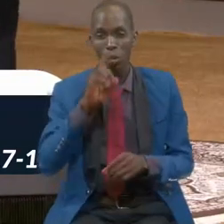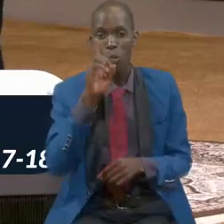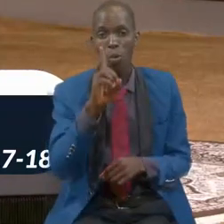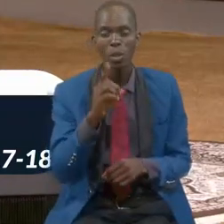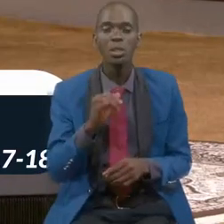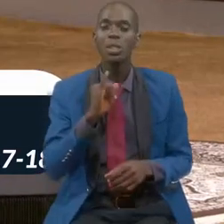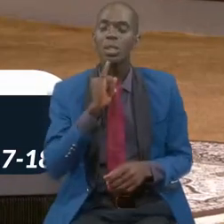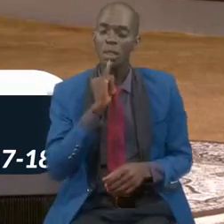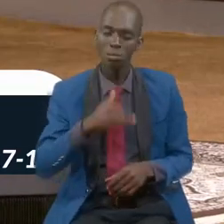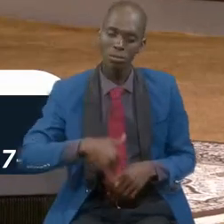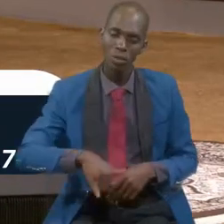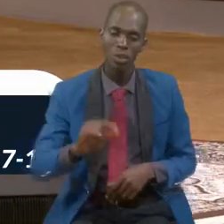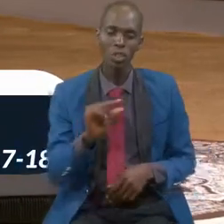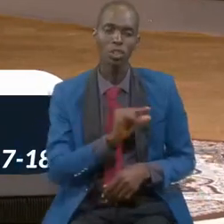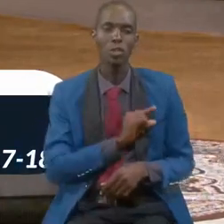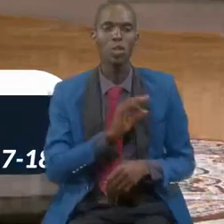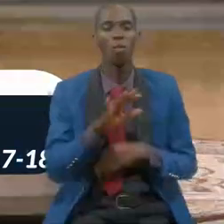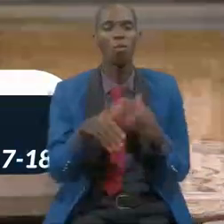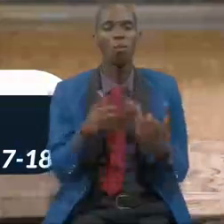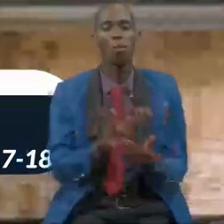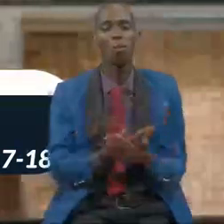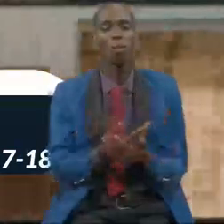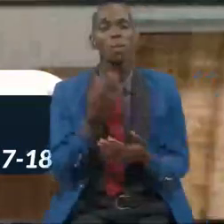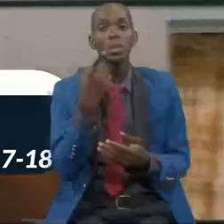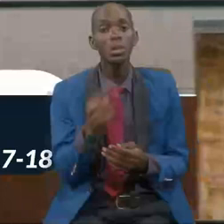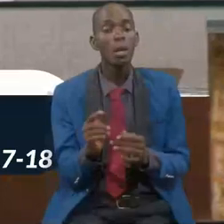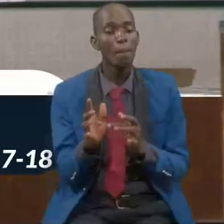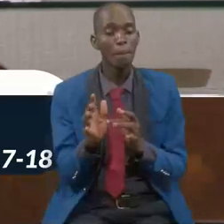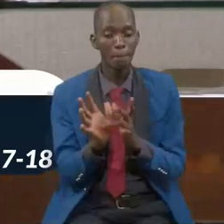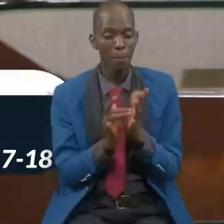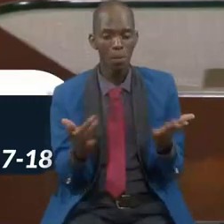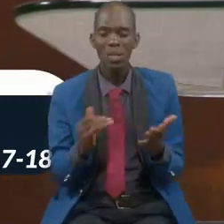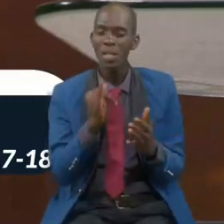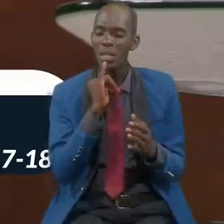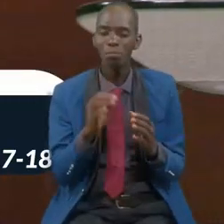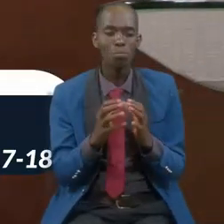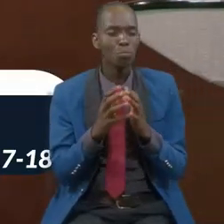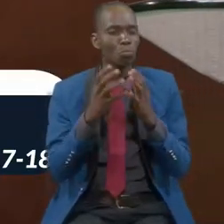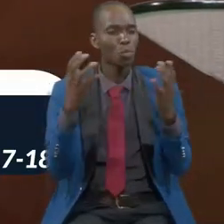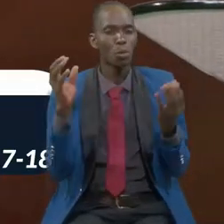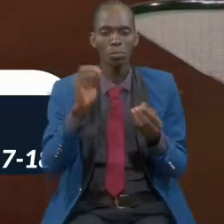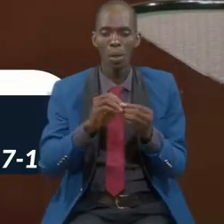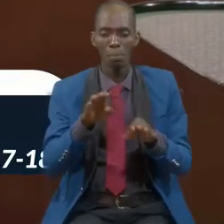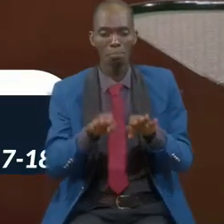commandement, devient coupable de tous. L'écriture est bien équilibrée,